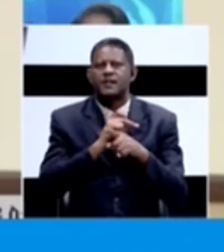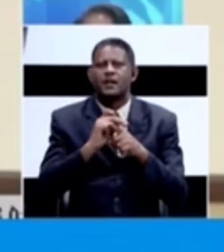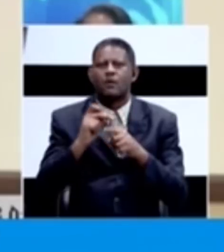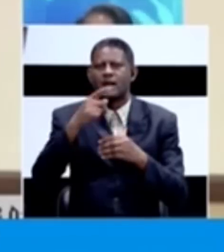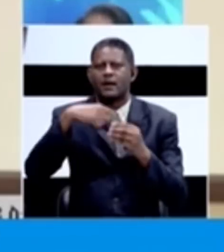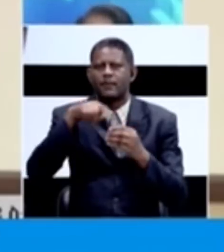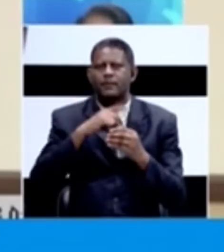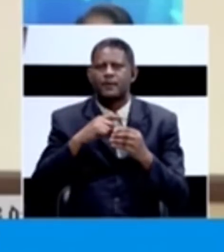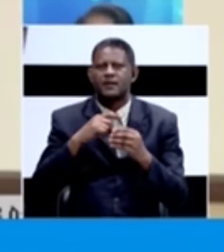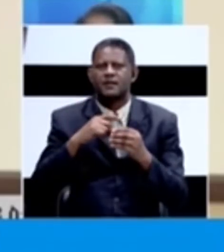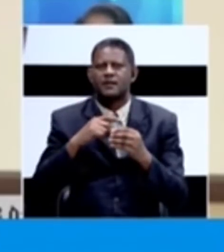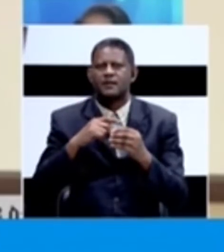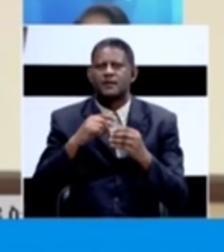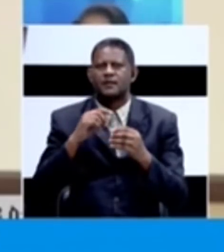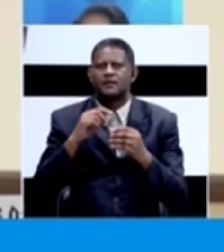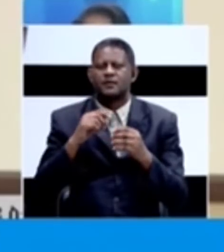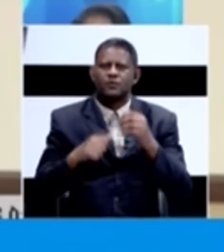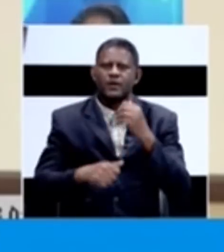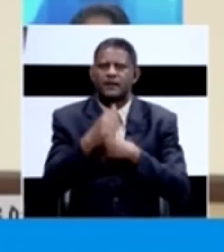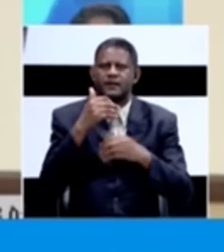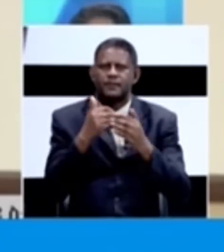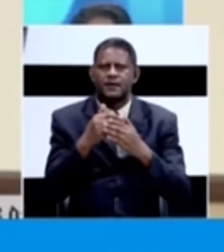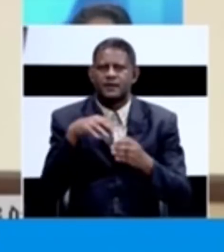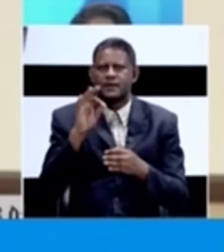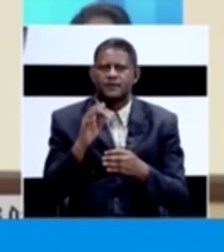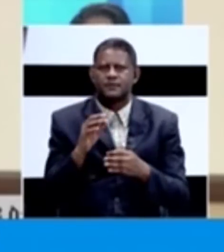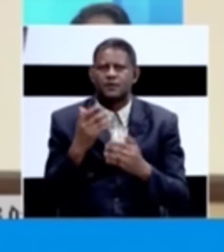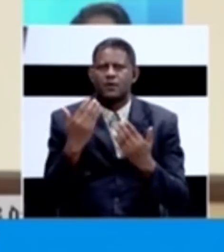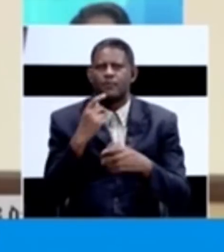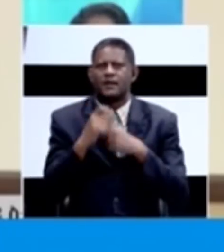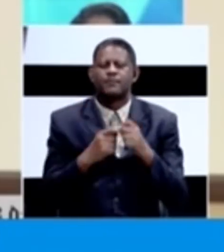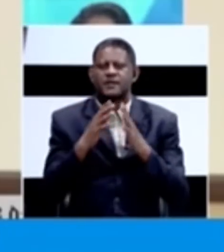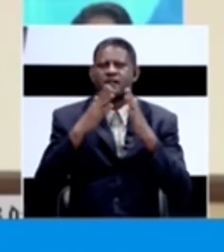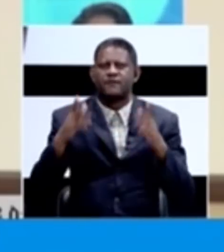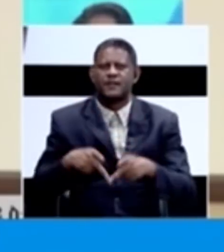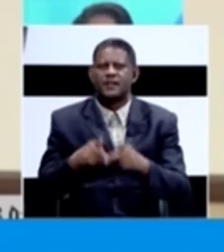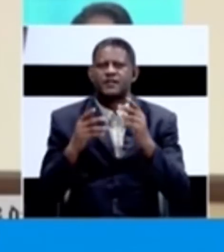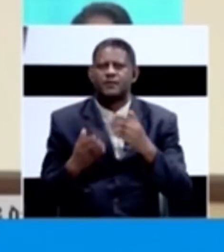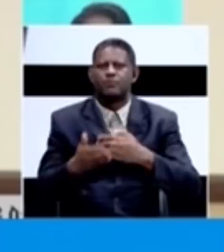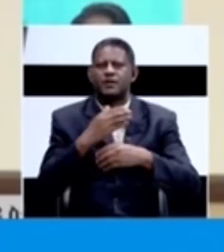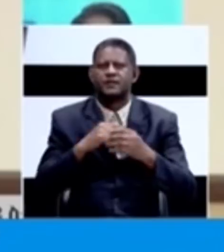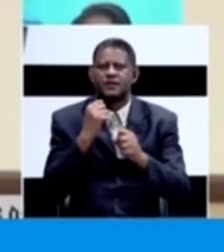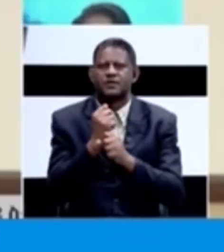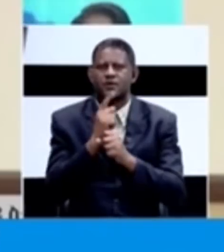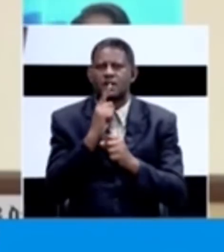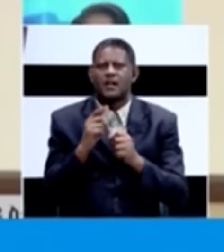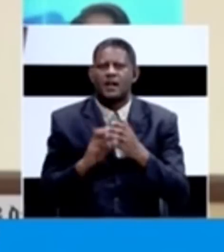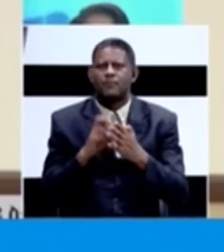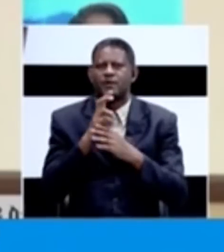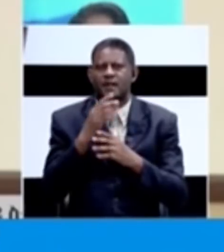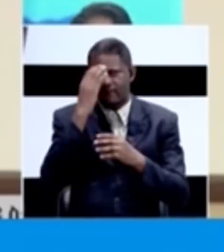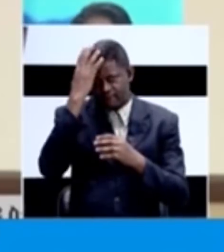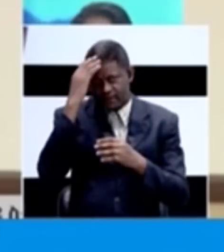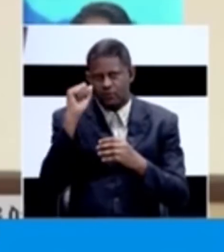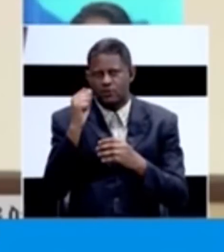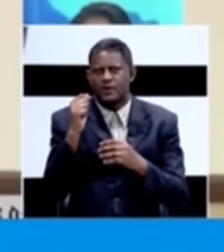አካባቢ ጥቃት እያደረሰ ይገኛል። ሎሚ ዓመት ሰፊሕ ናይ ሕርሻ ምህርቲ ተሰሪሑ እዩ። ኣንበጣ ኣብ